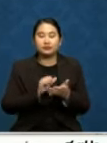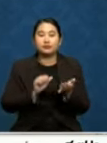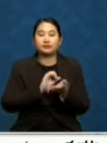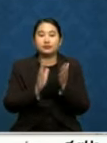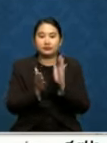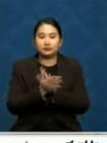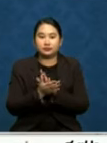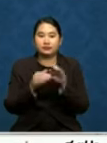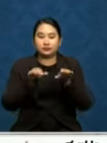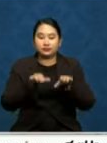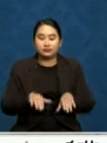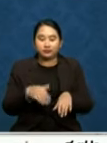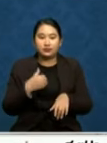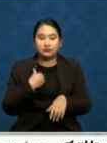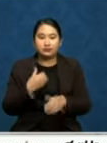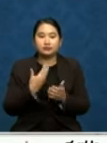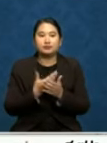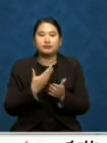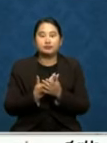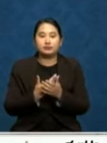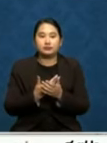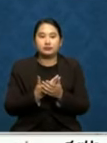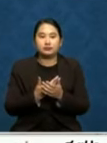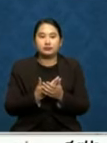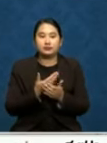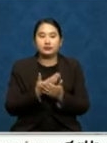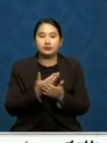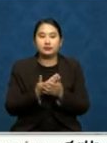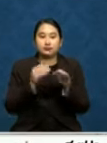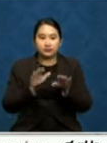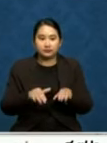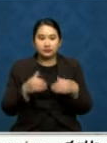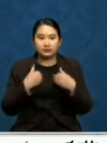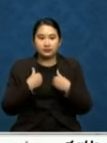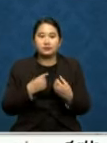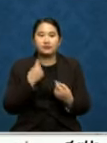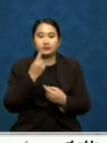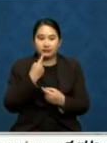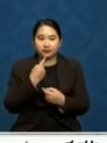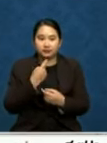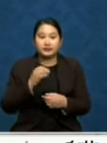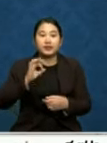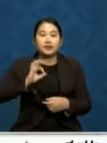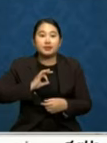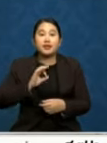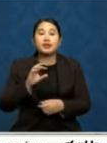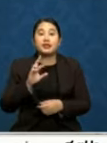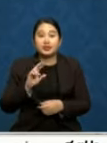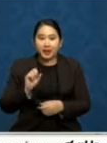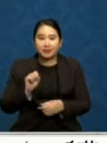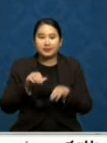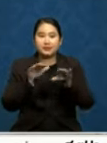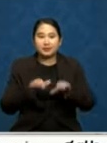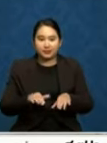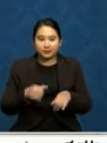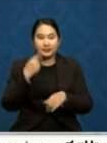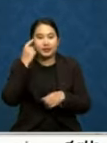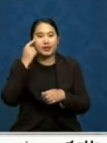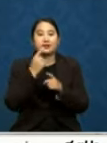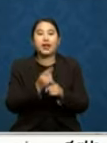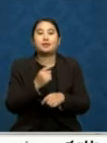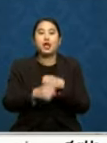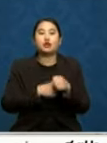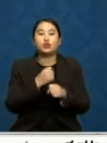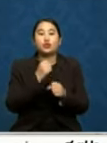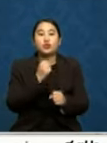ลดยอดเงินที่จะให้กับผู้เคยเป็นสมาชิกสภาลงและให้คิดเพียงอายุงาน